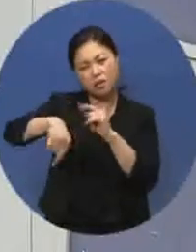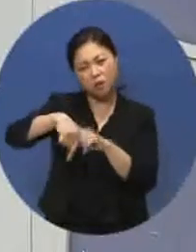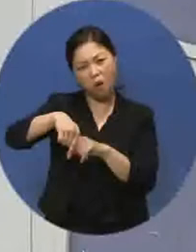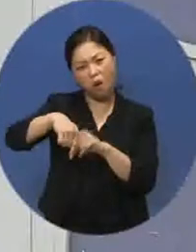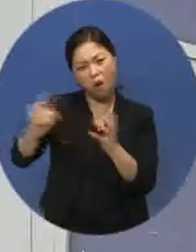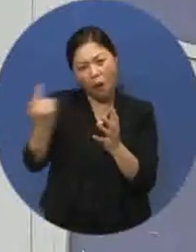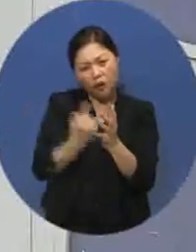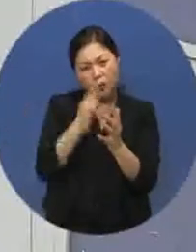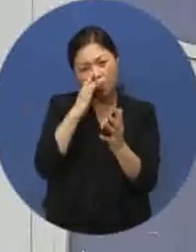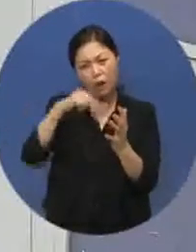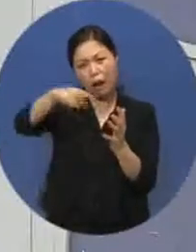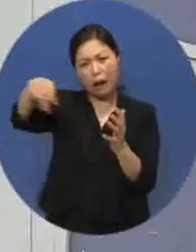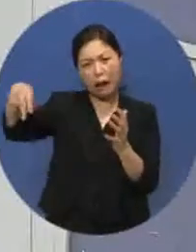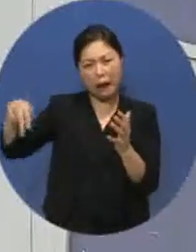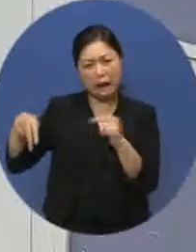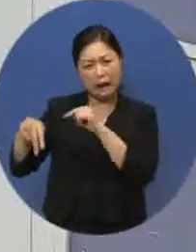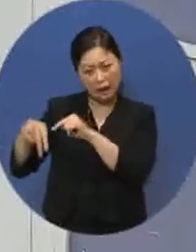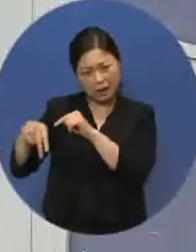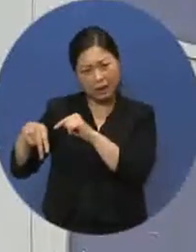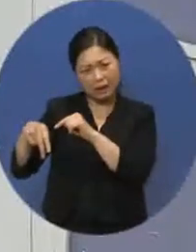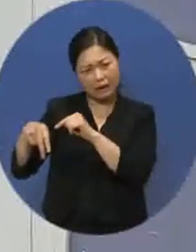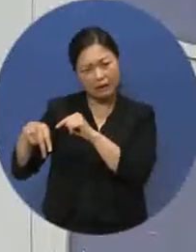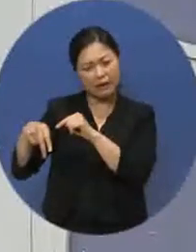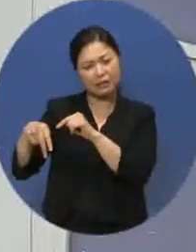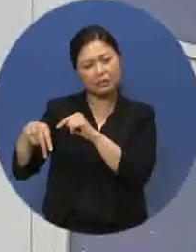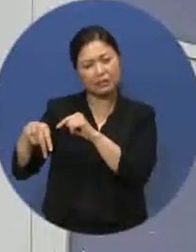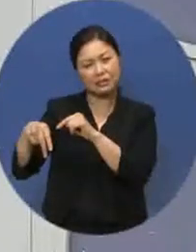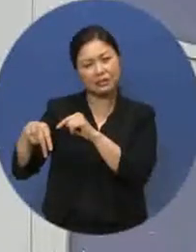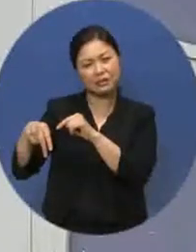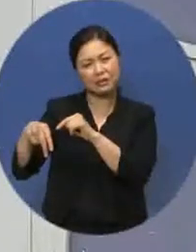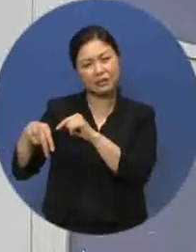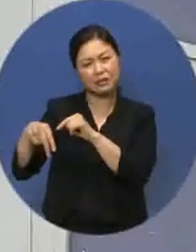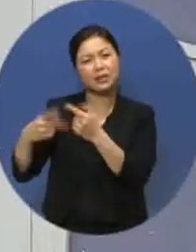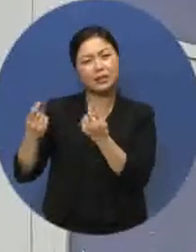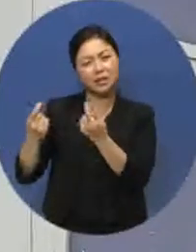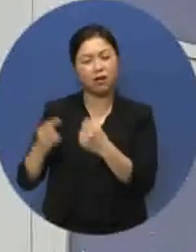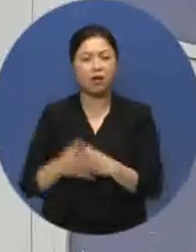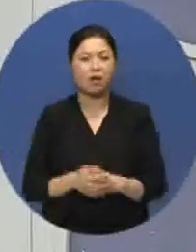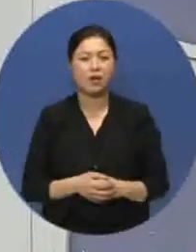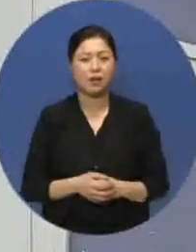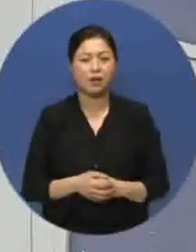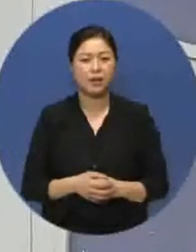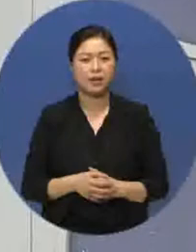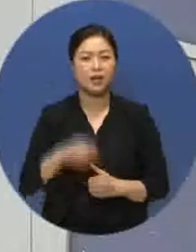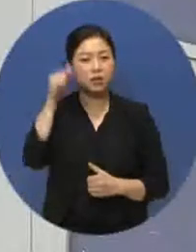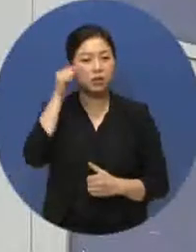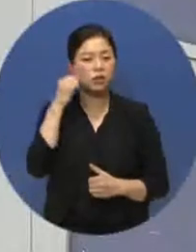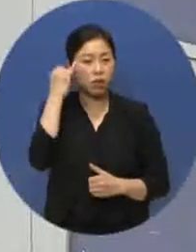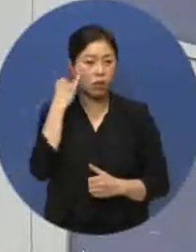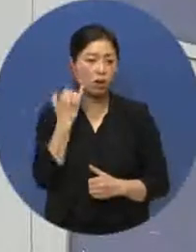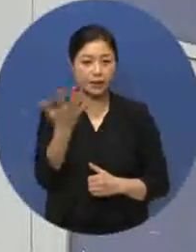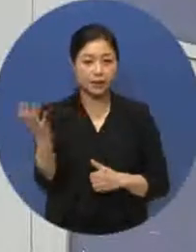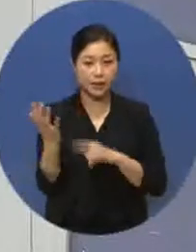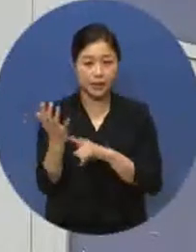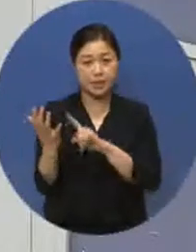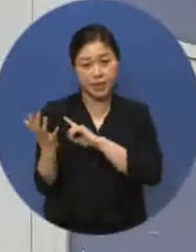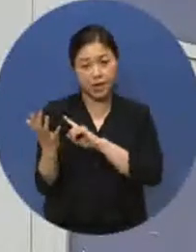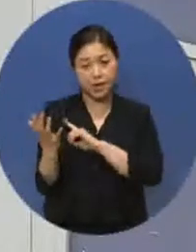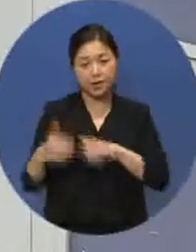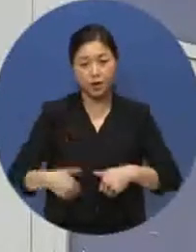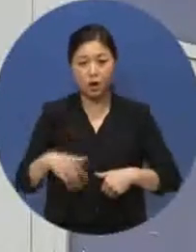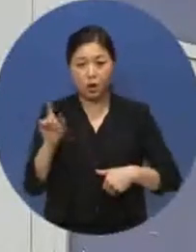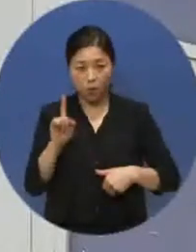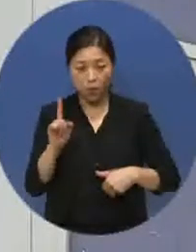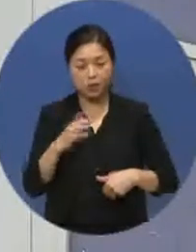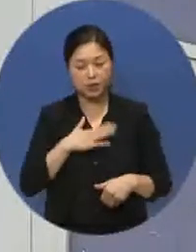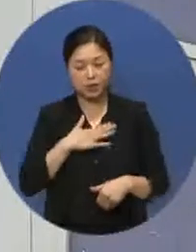정말 어디 속하기가 좀 애매한 부분이 많은 그런 계층으로 분류되고 있는데요. 청소년들이 가장 필요한 부분 중에서